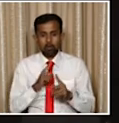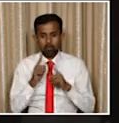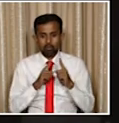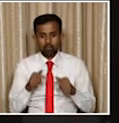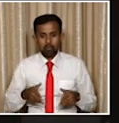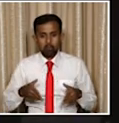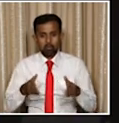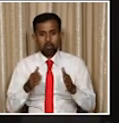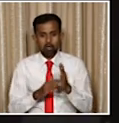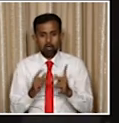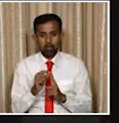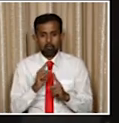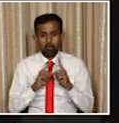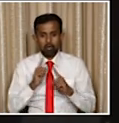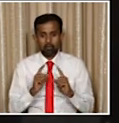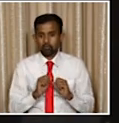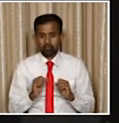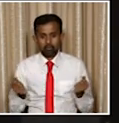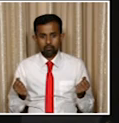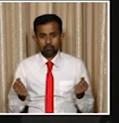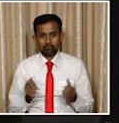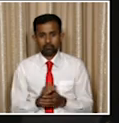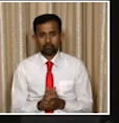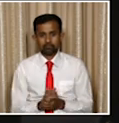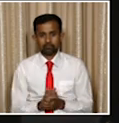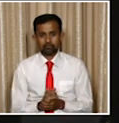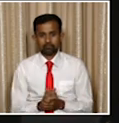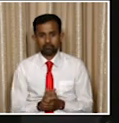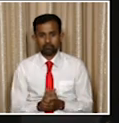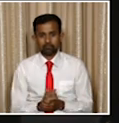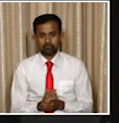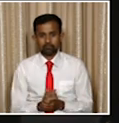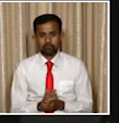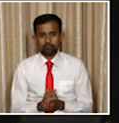අද මාර්ග අමාත්‍යාංශයේ සාකච්ඡාවට බඳුන්නේ නැහැ.